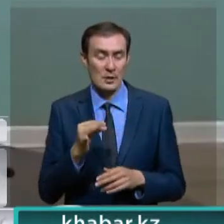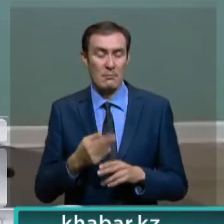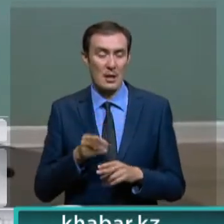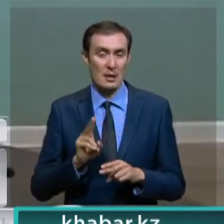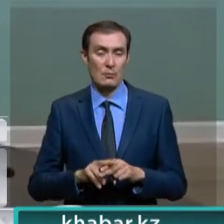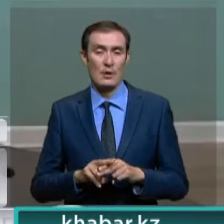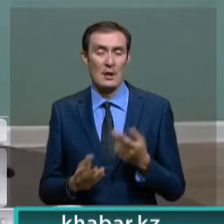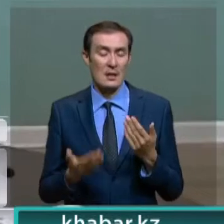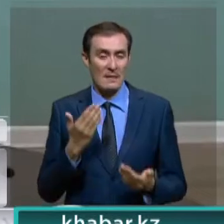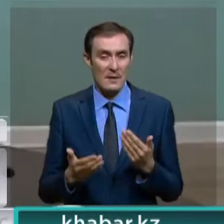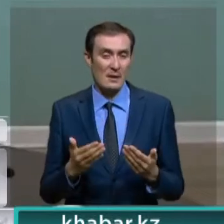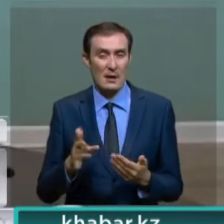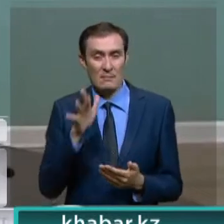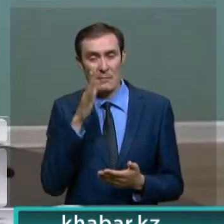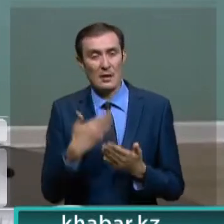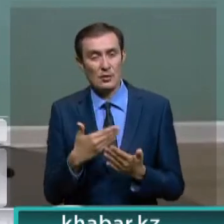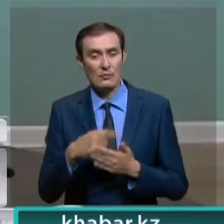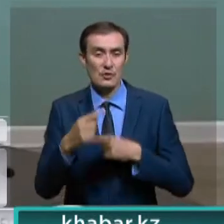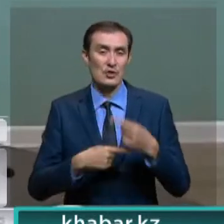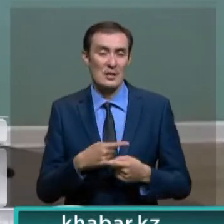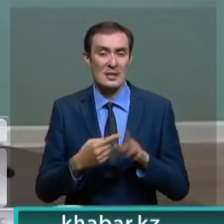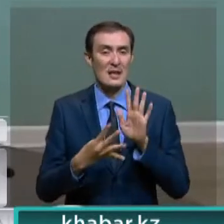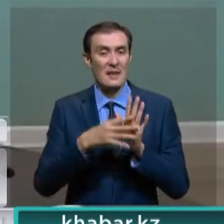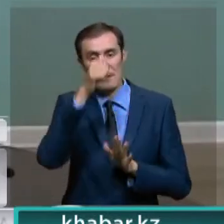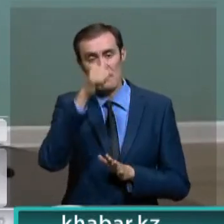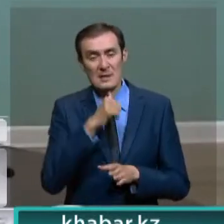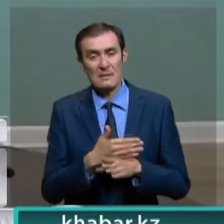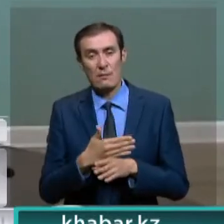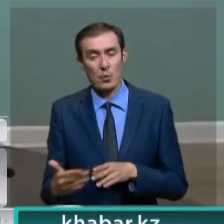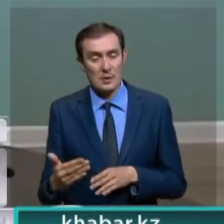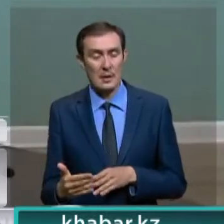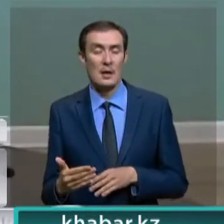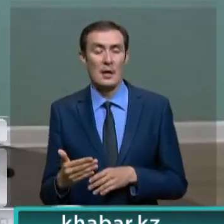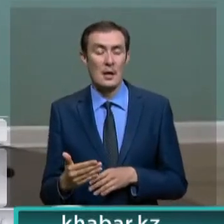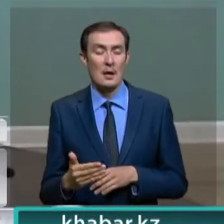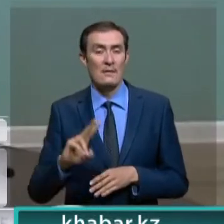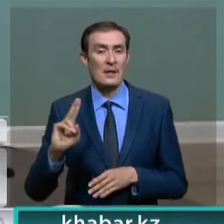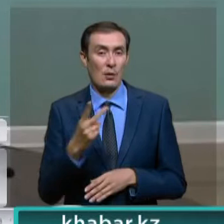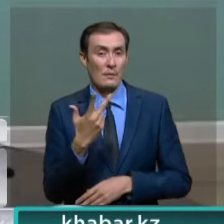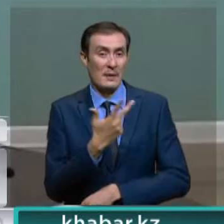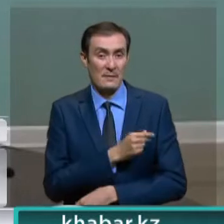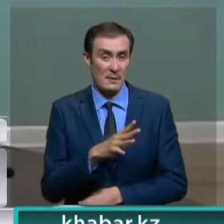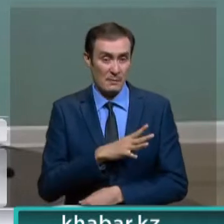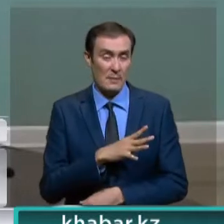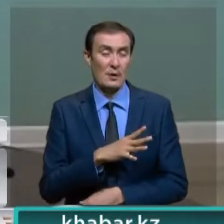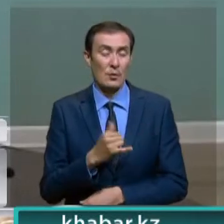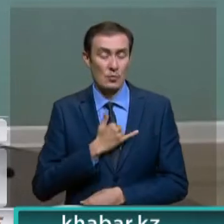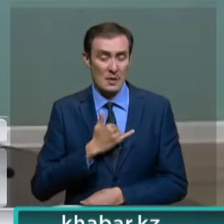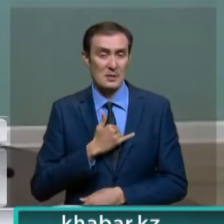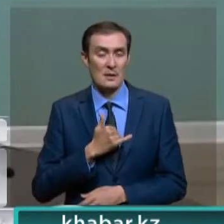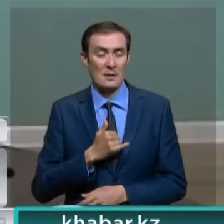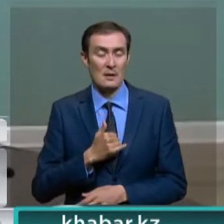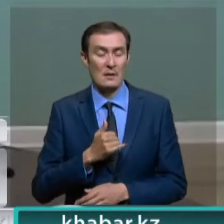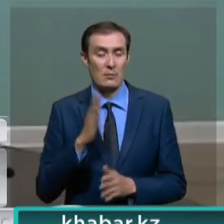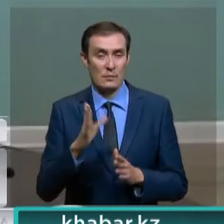наверное ориентировочно где-то через девять месяцев после получения второй дозы у нас в